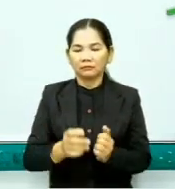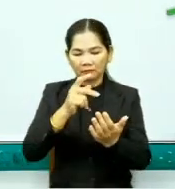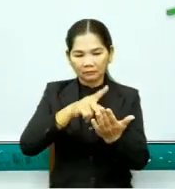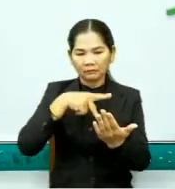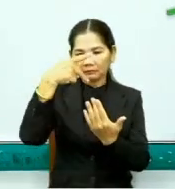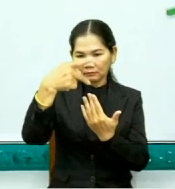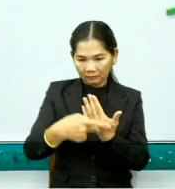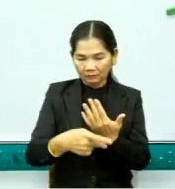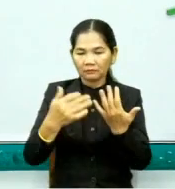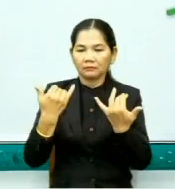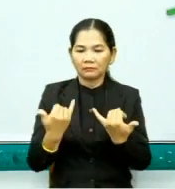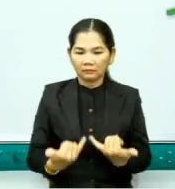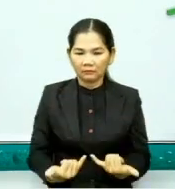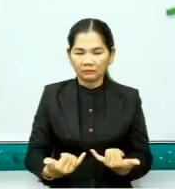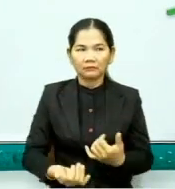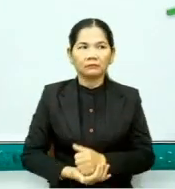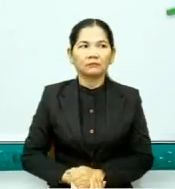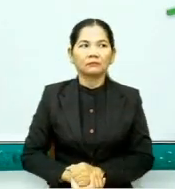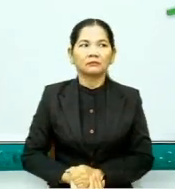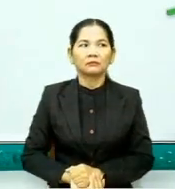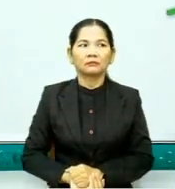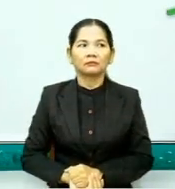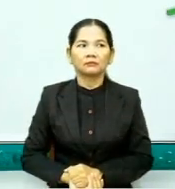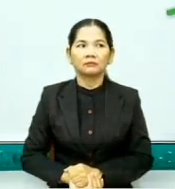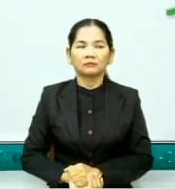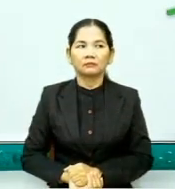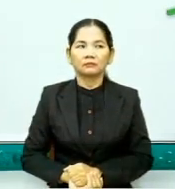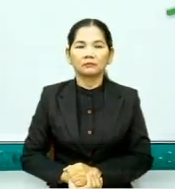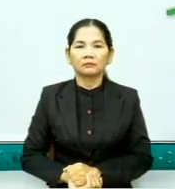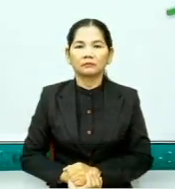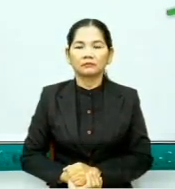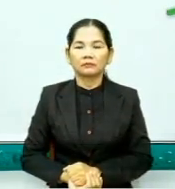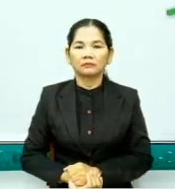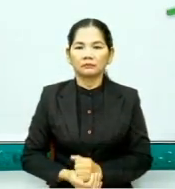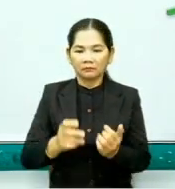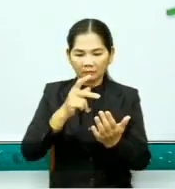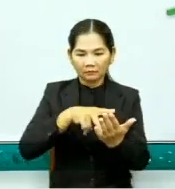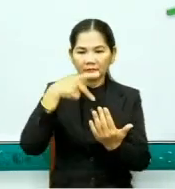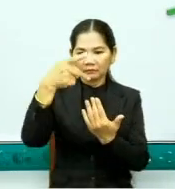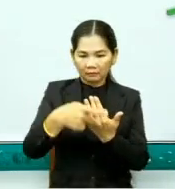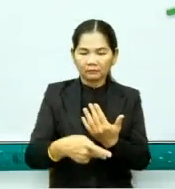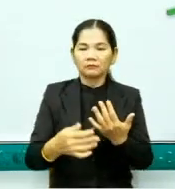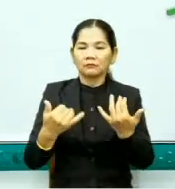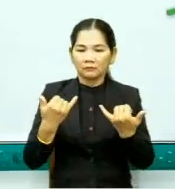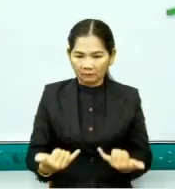นี้กำวิ